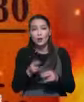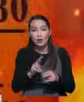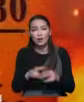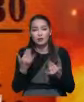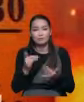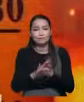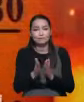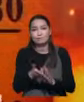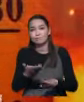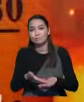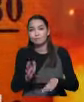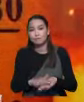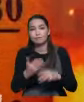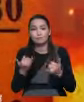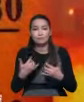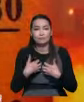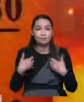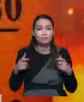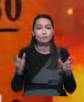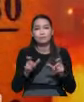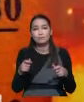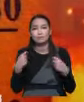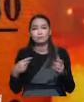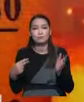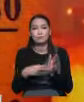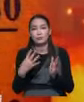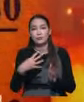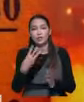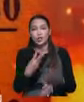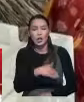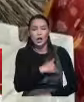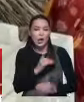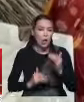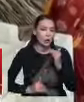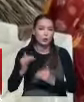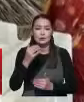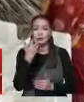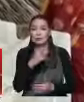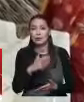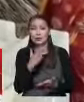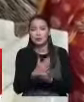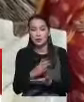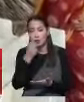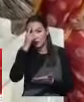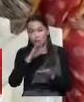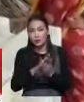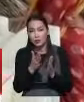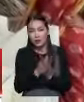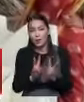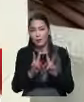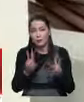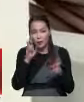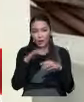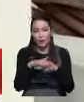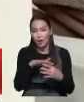Қазір хайуанаттар дүкеніндегі сынап бағанасы 43 градустан асқан. Үндістандағы жағдайда осыған ұқсас,